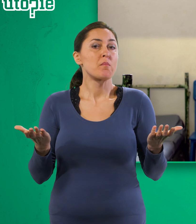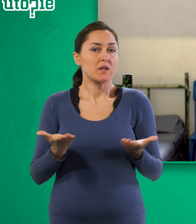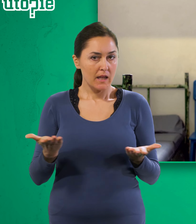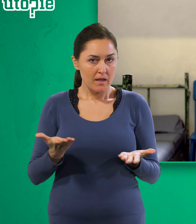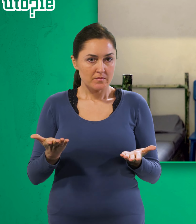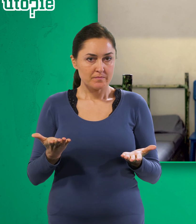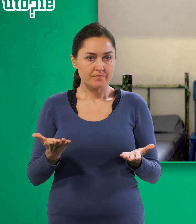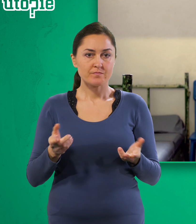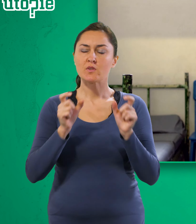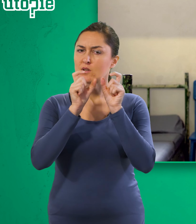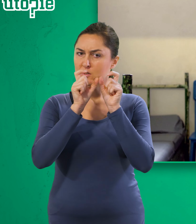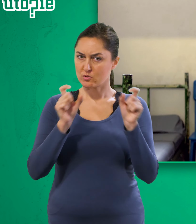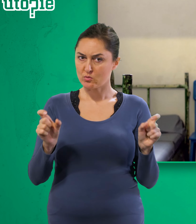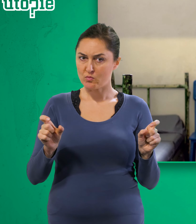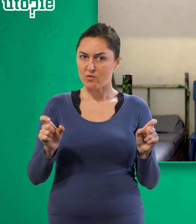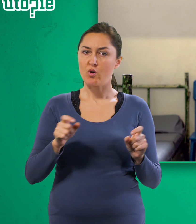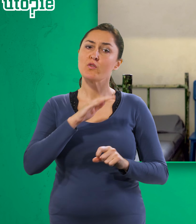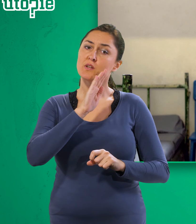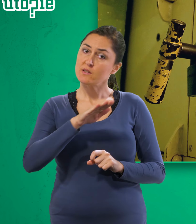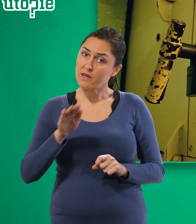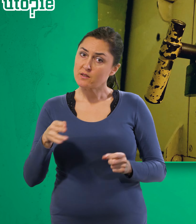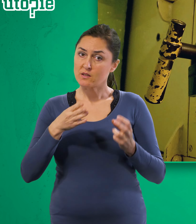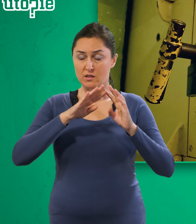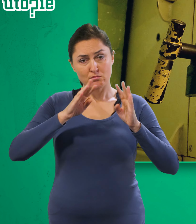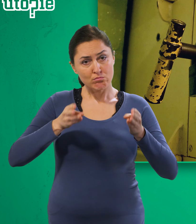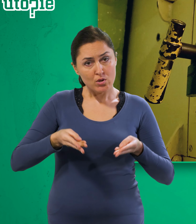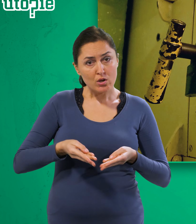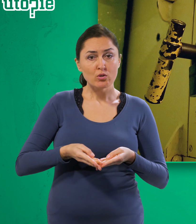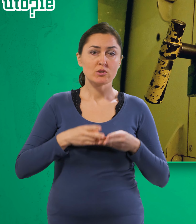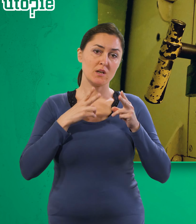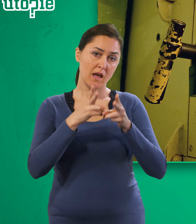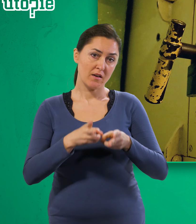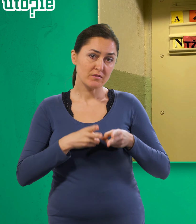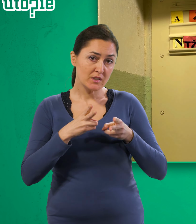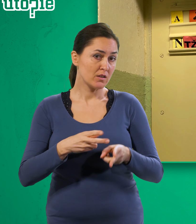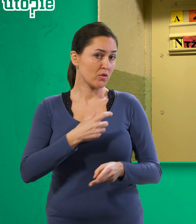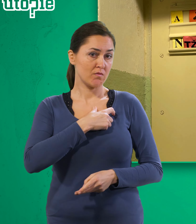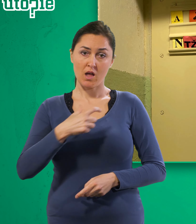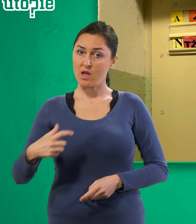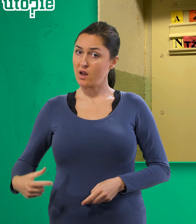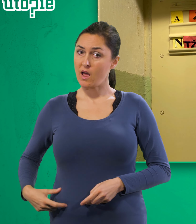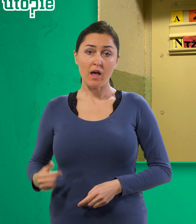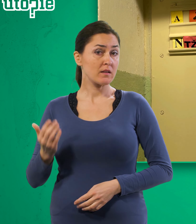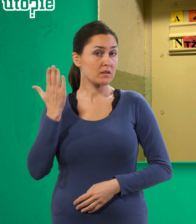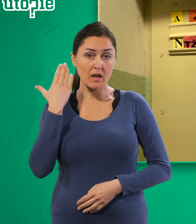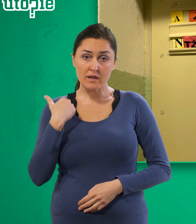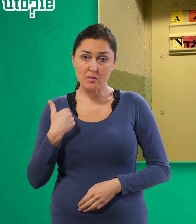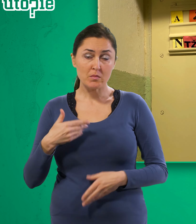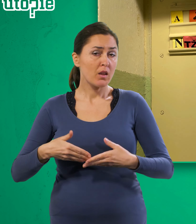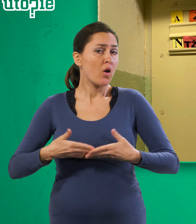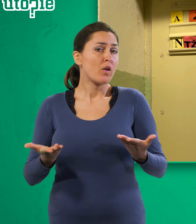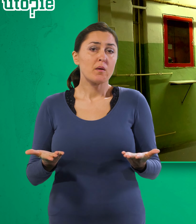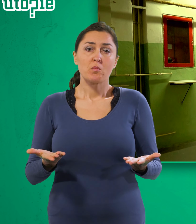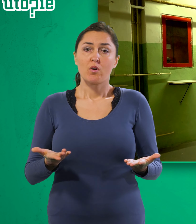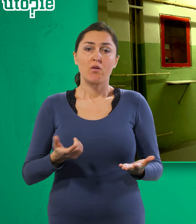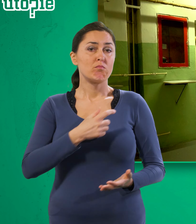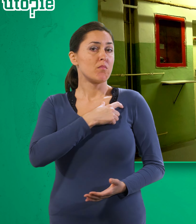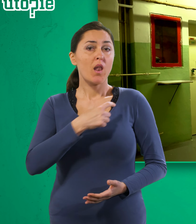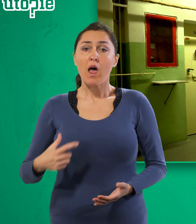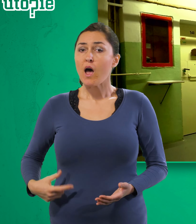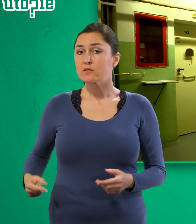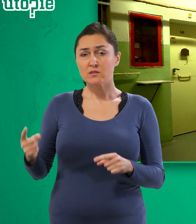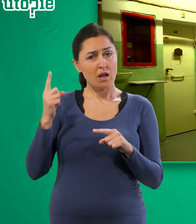% absentuje a to má tyto důsledky a tyto následky. To, co je pravda, je, a to